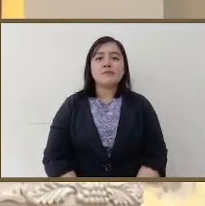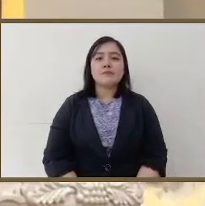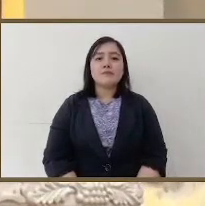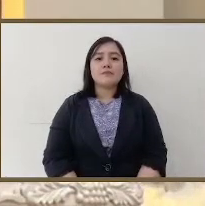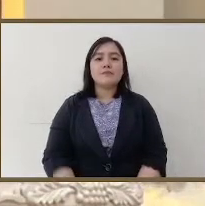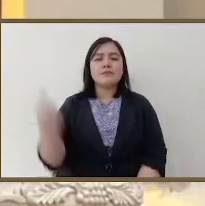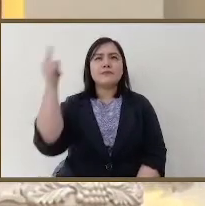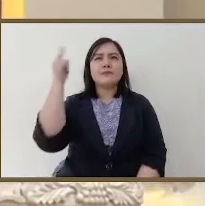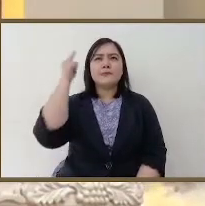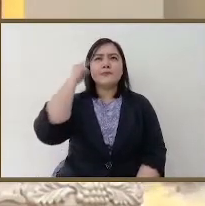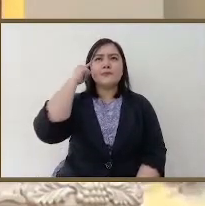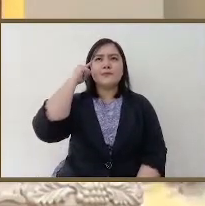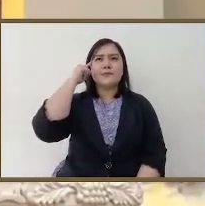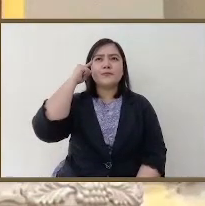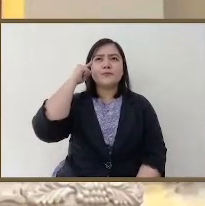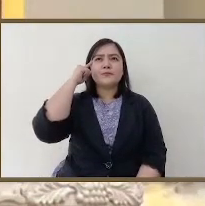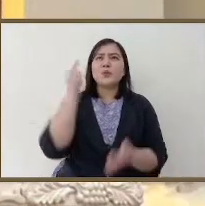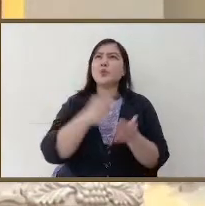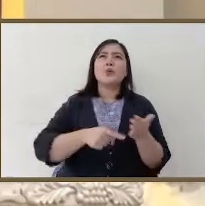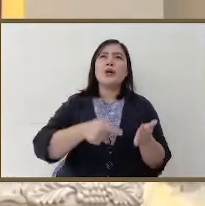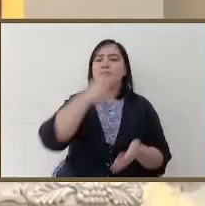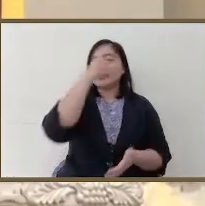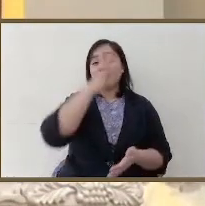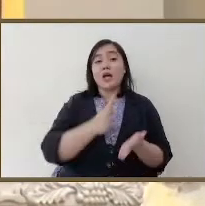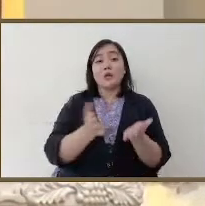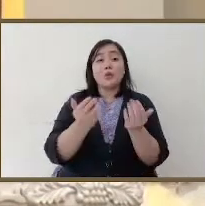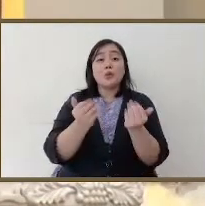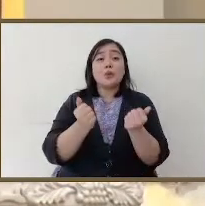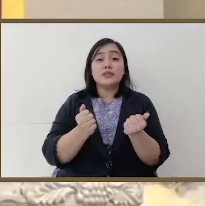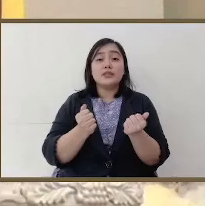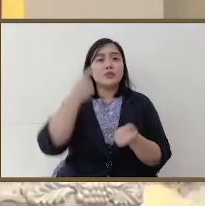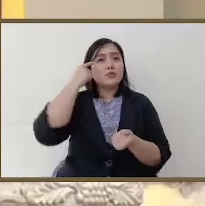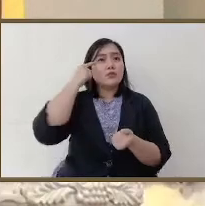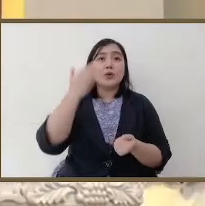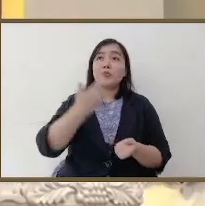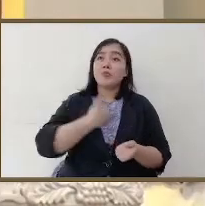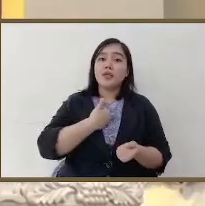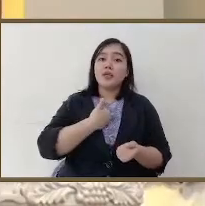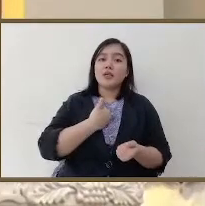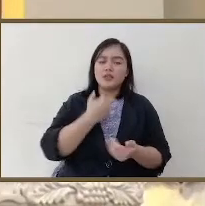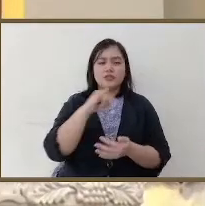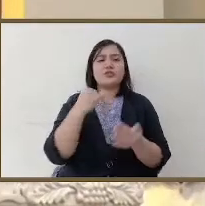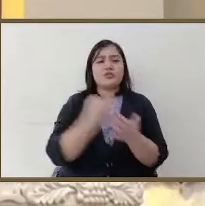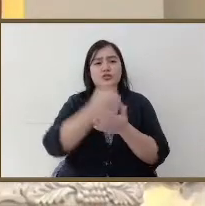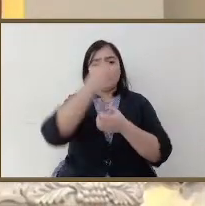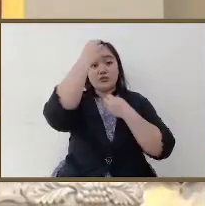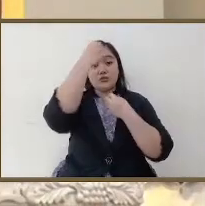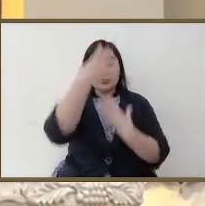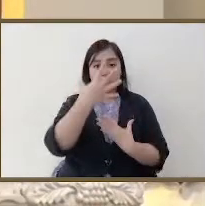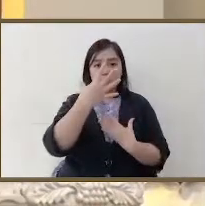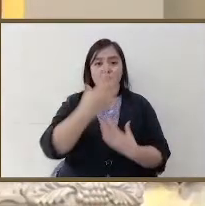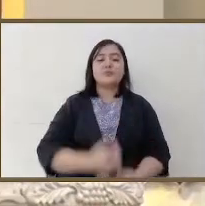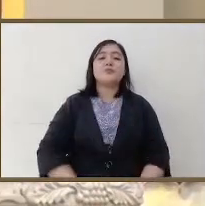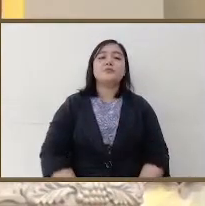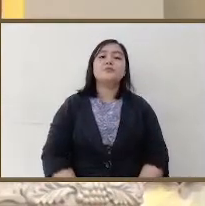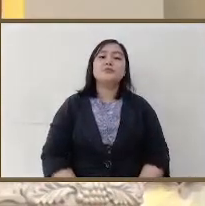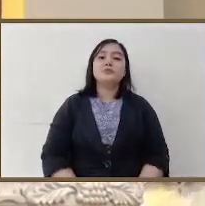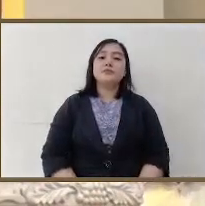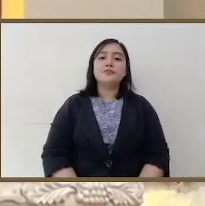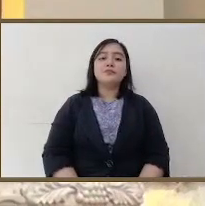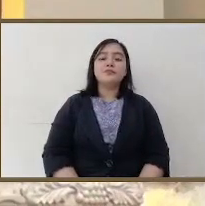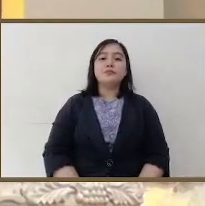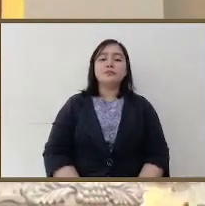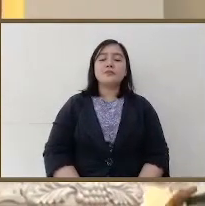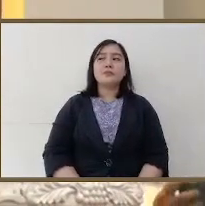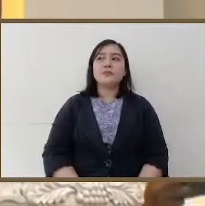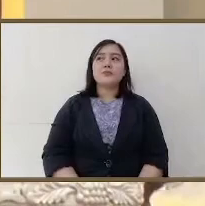Isipin mo na lamang ang gusto ng Panginoon. Sundin mo ang kalooban niya. Gawin mo ang kalooban niya. Naalala